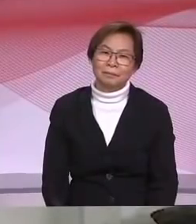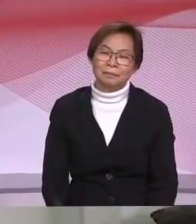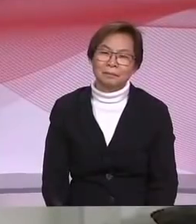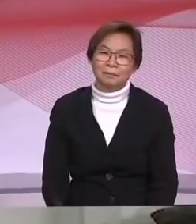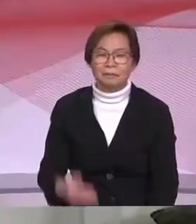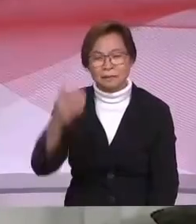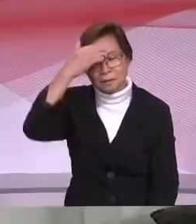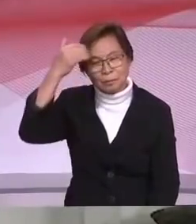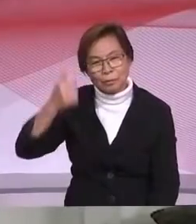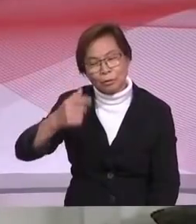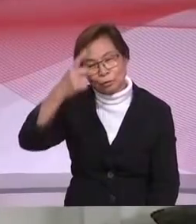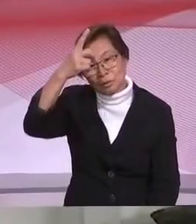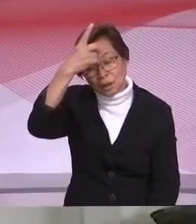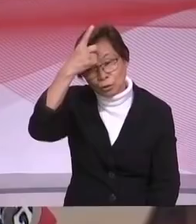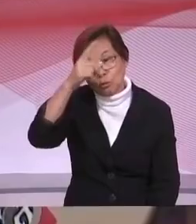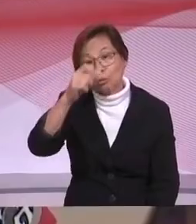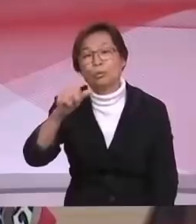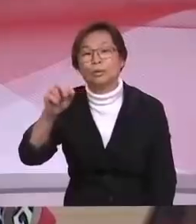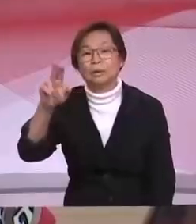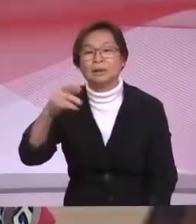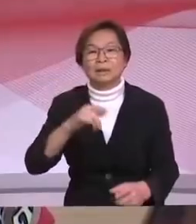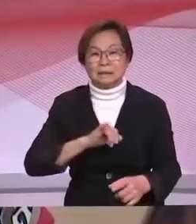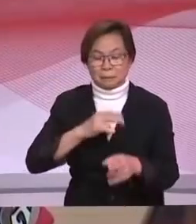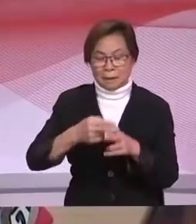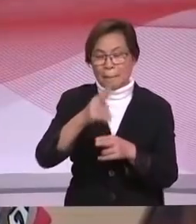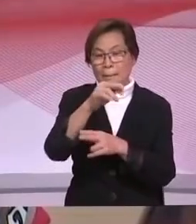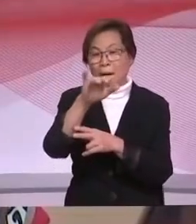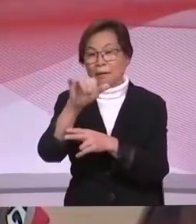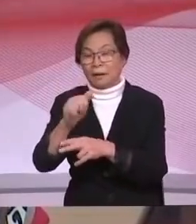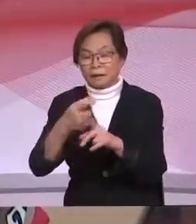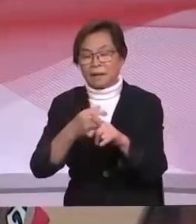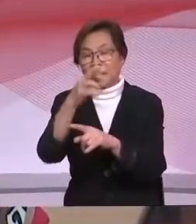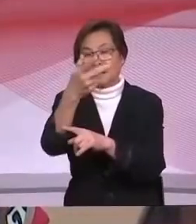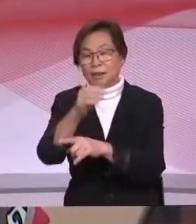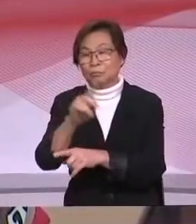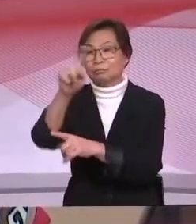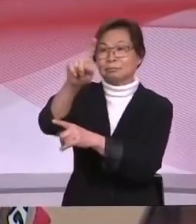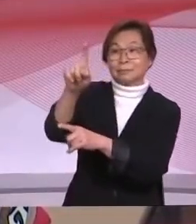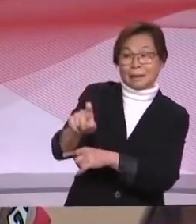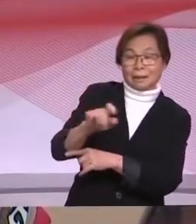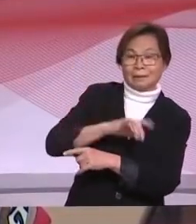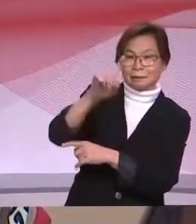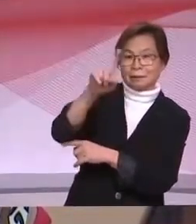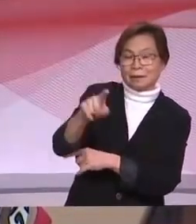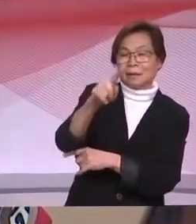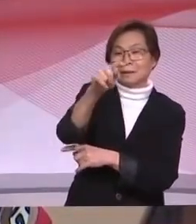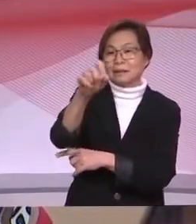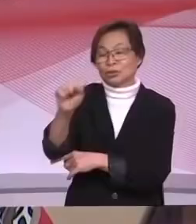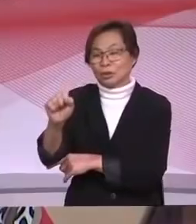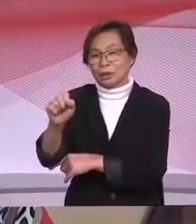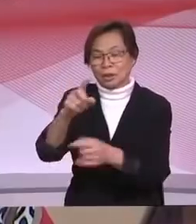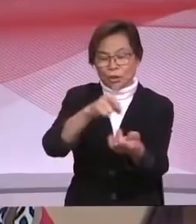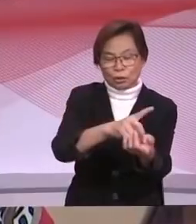Ya, assalamualaikum Datuk Sri. Saya Marlia dari RTM. Soalan saya ialah berkenaan Tan Sri